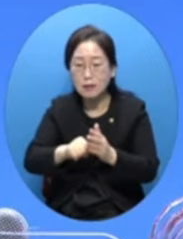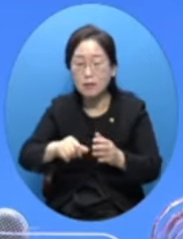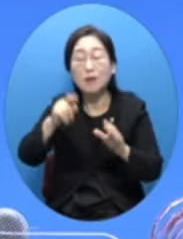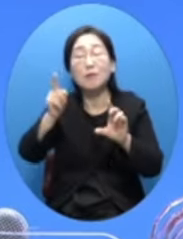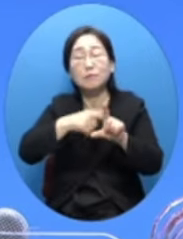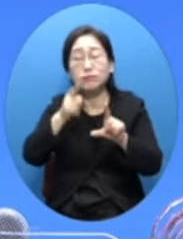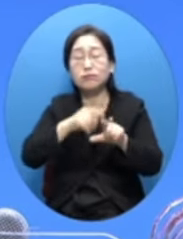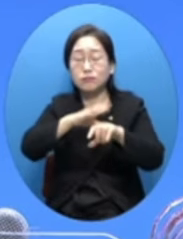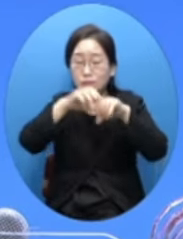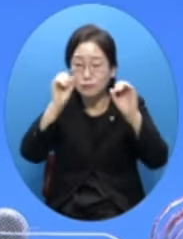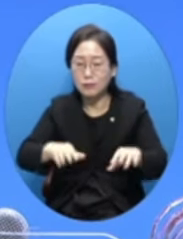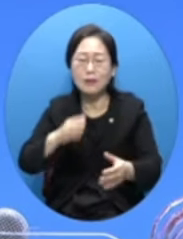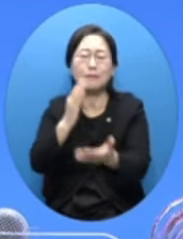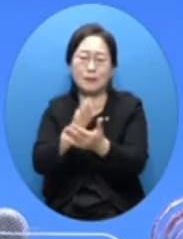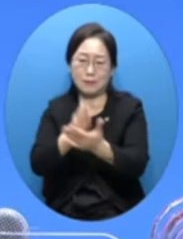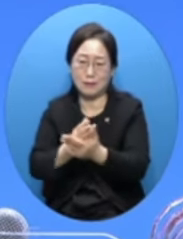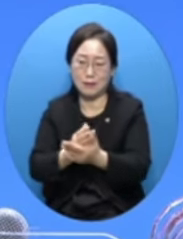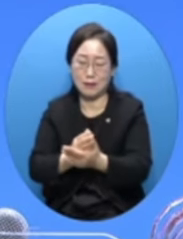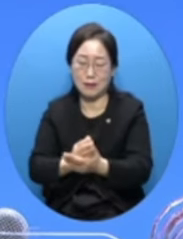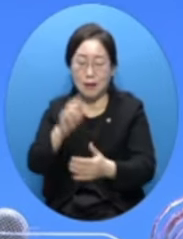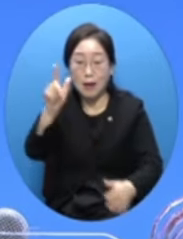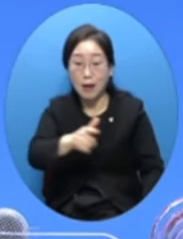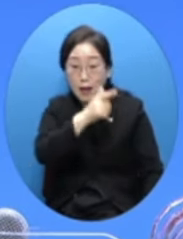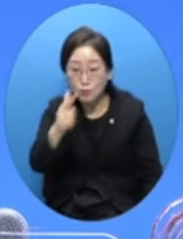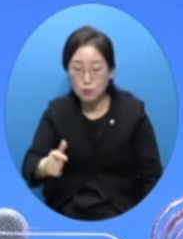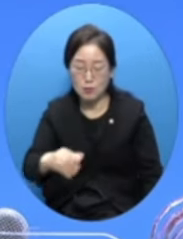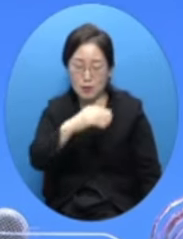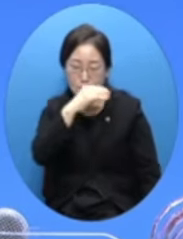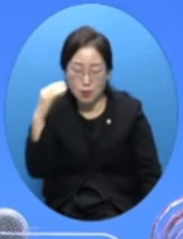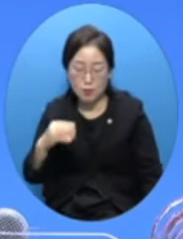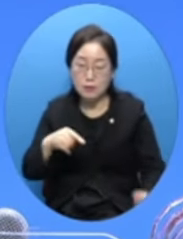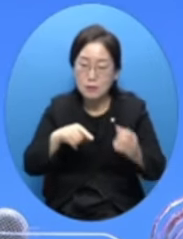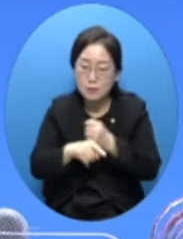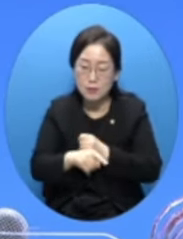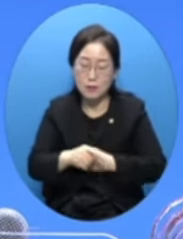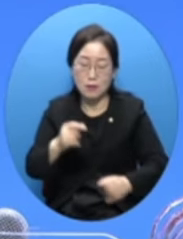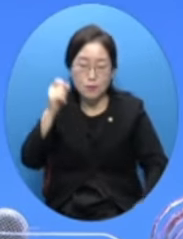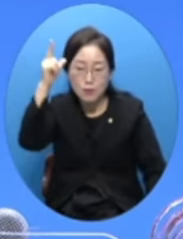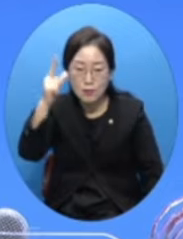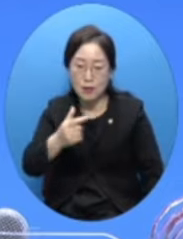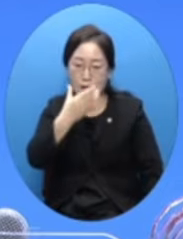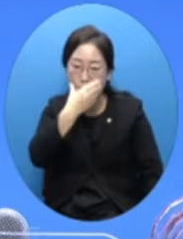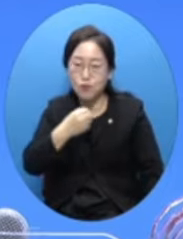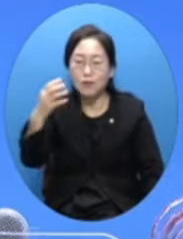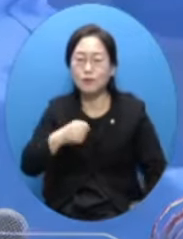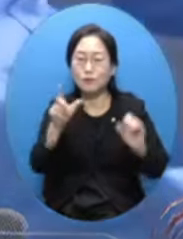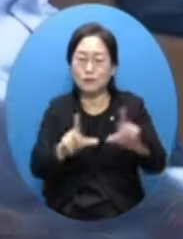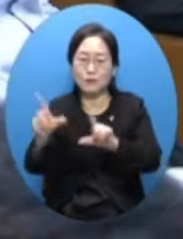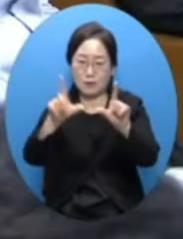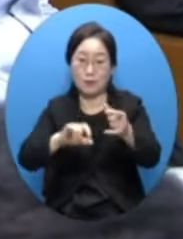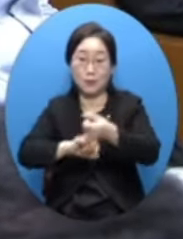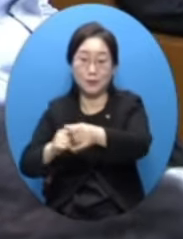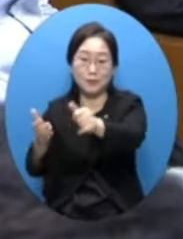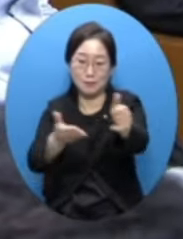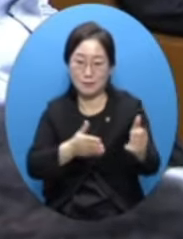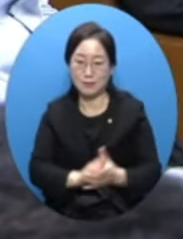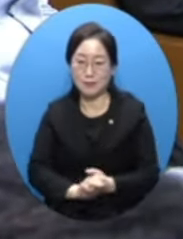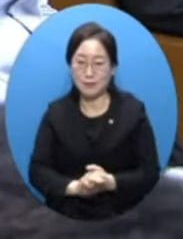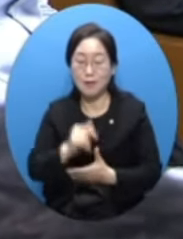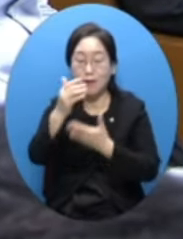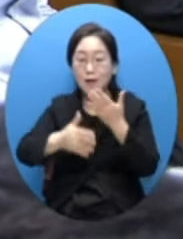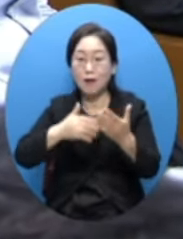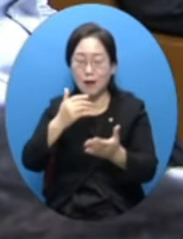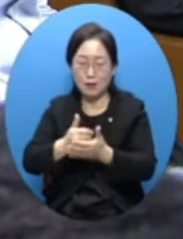마십시오. 하루를 살아도 바르게 의미 있게 위대하게 행복하게 살아가는 여러분 모두가 되기를 바랍니다. 하나님의 손에